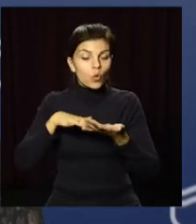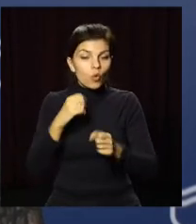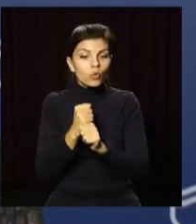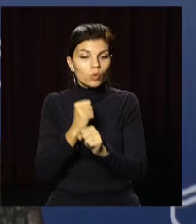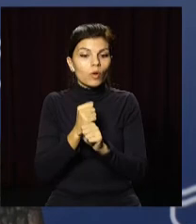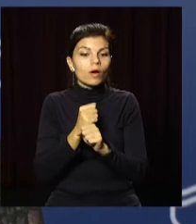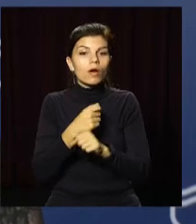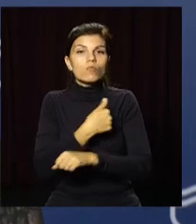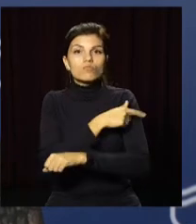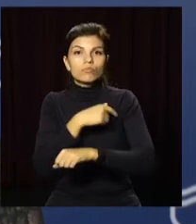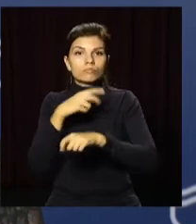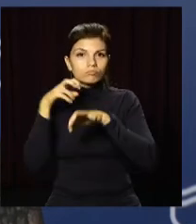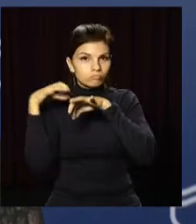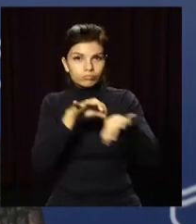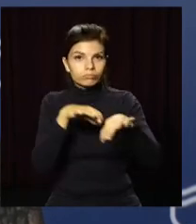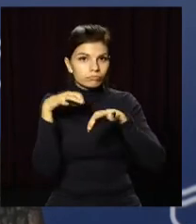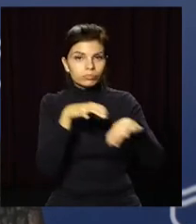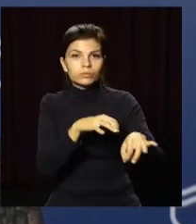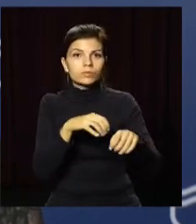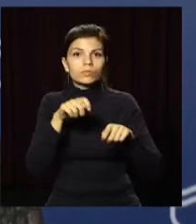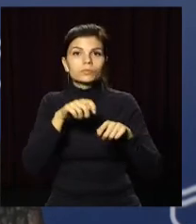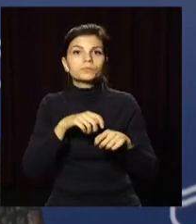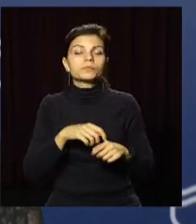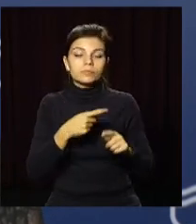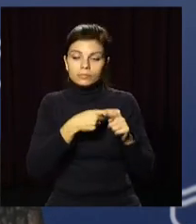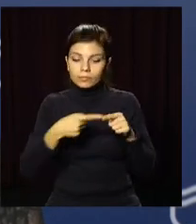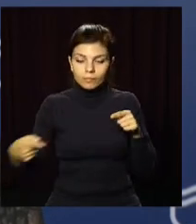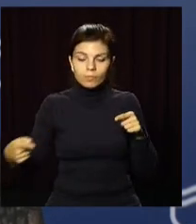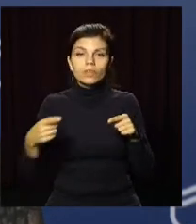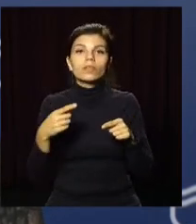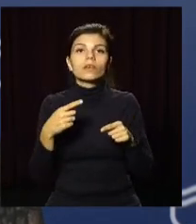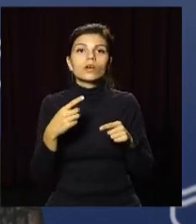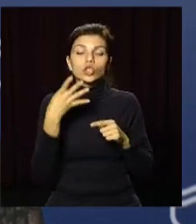роботу мобільні бригади. Так, за весь період їх функціонування здійснено